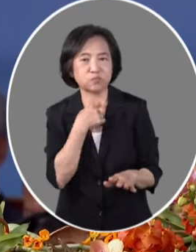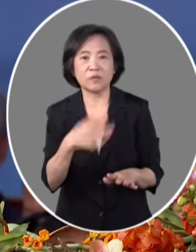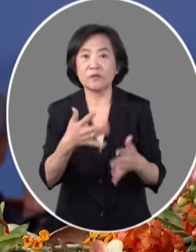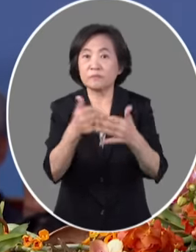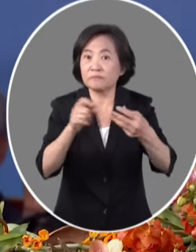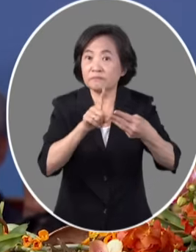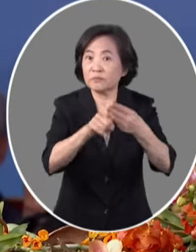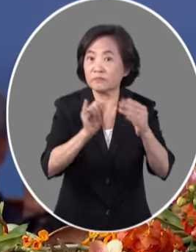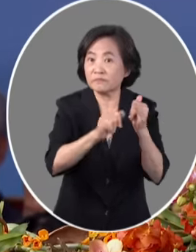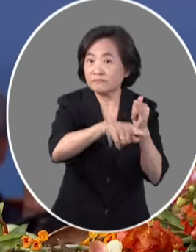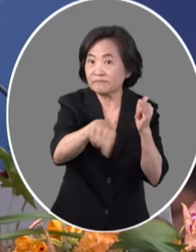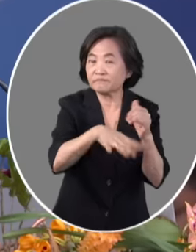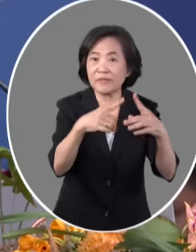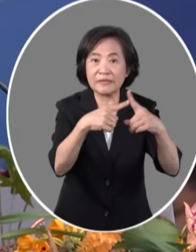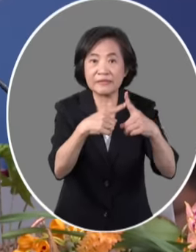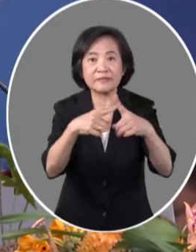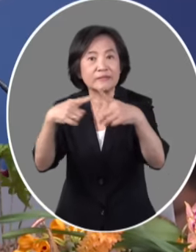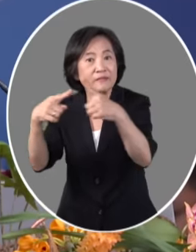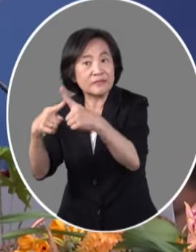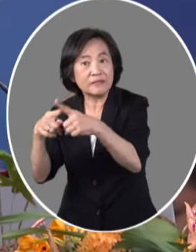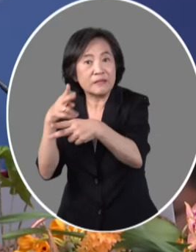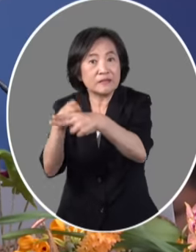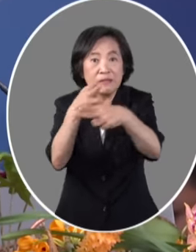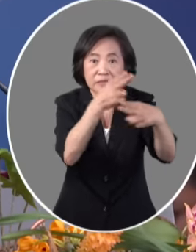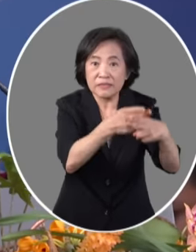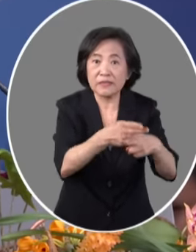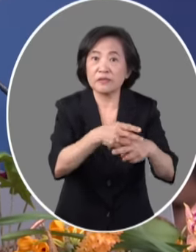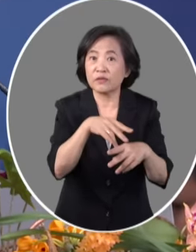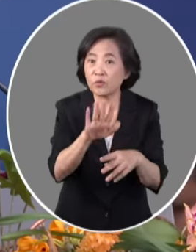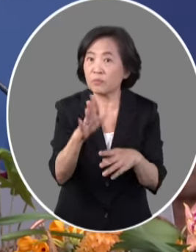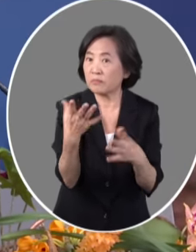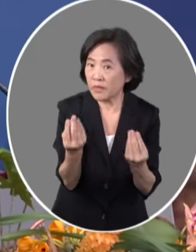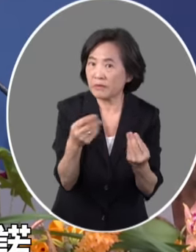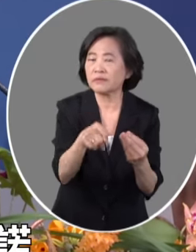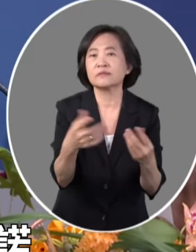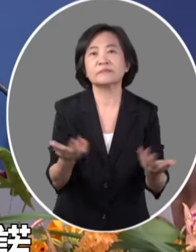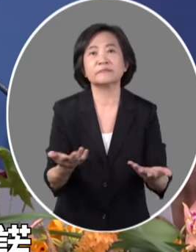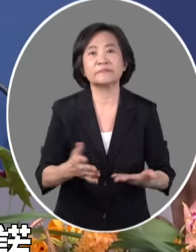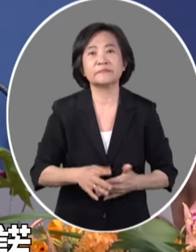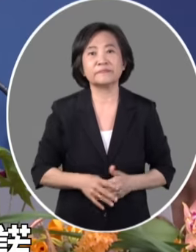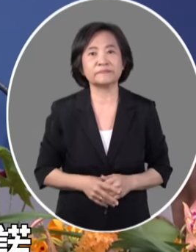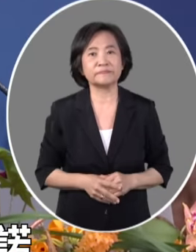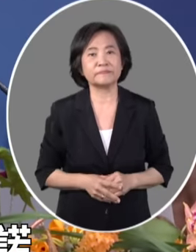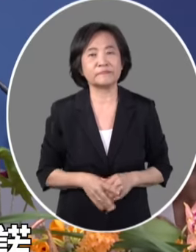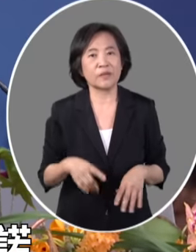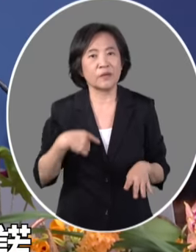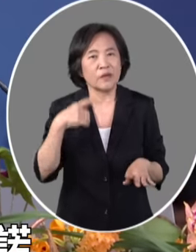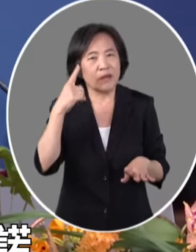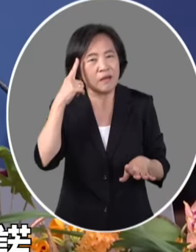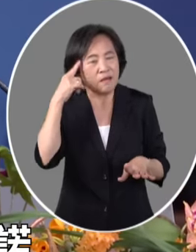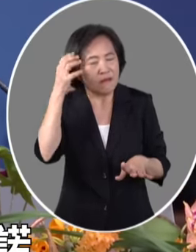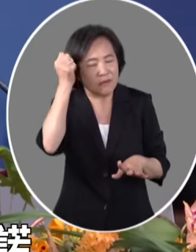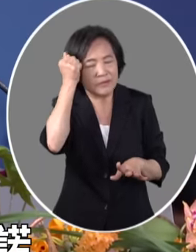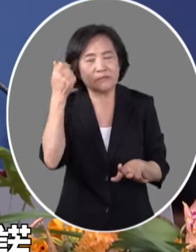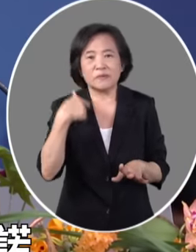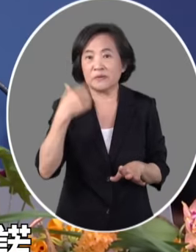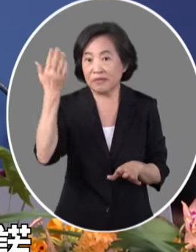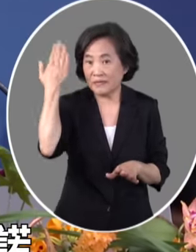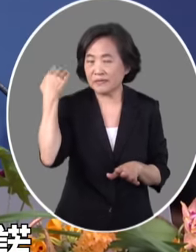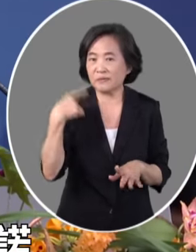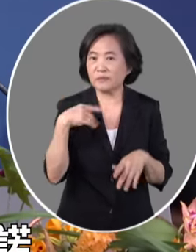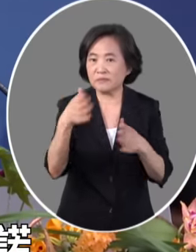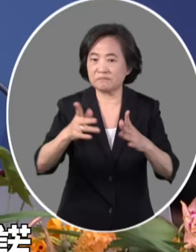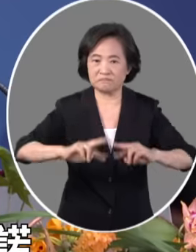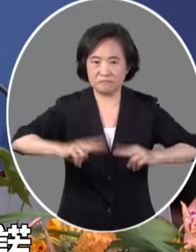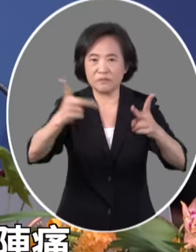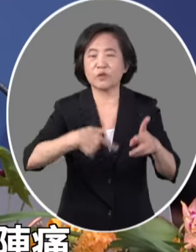会中人与人的信任基础。我从未忘记过我对改革